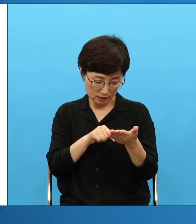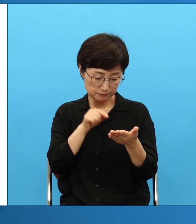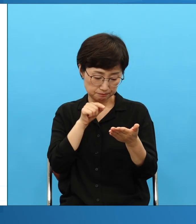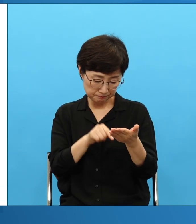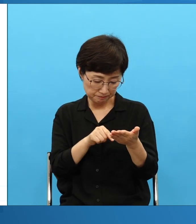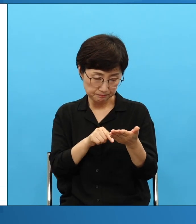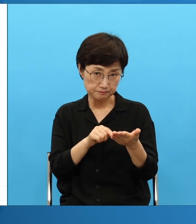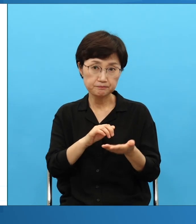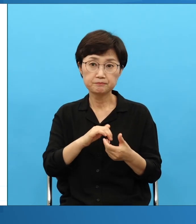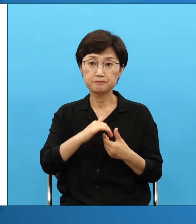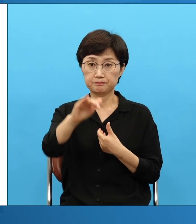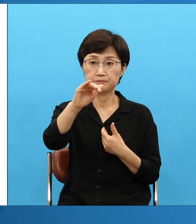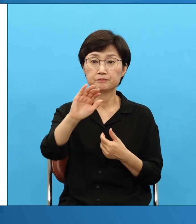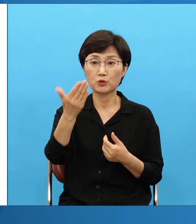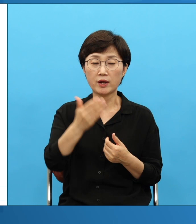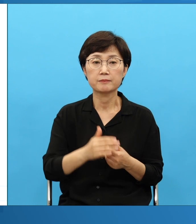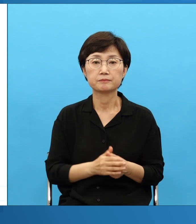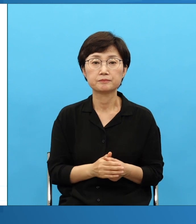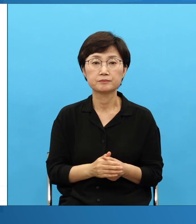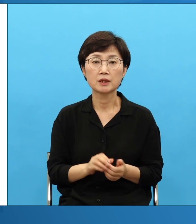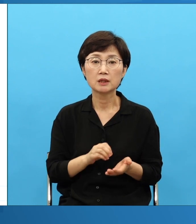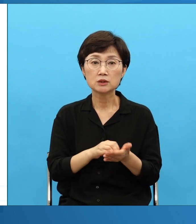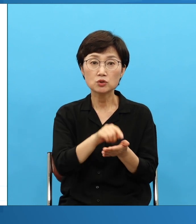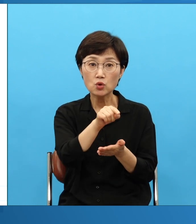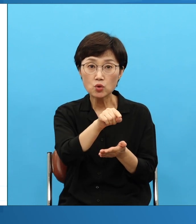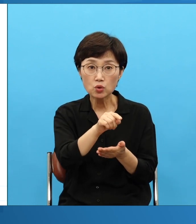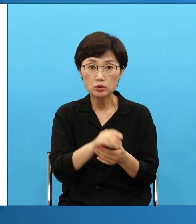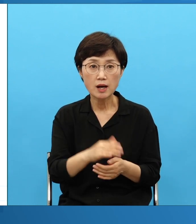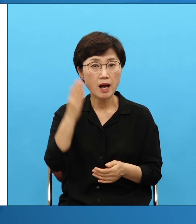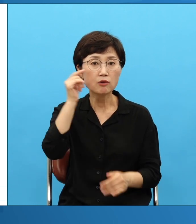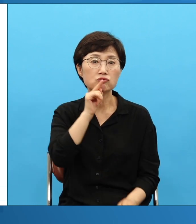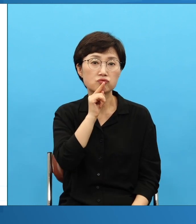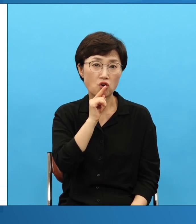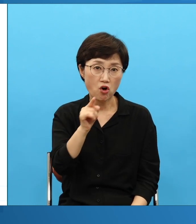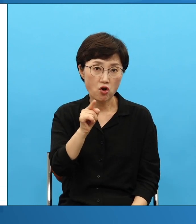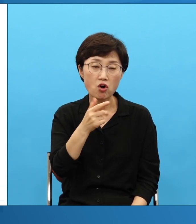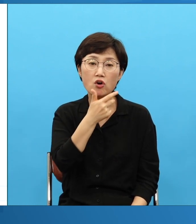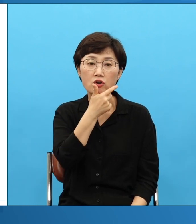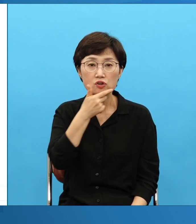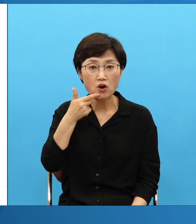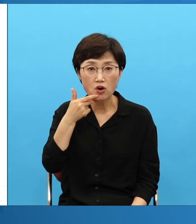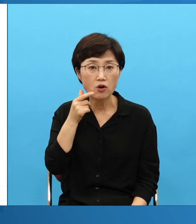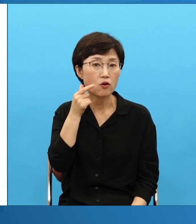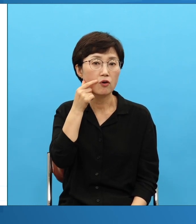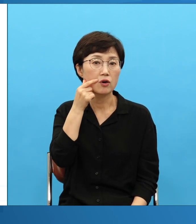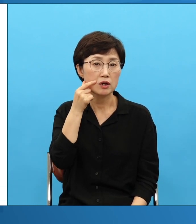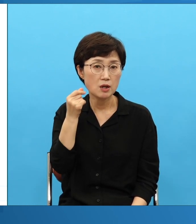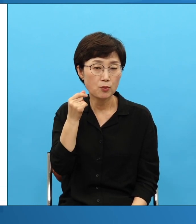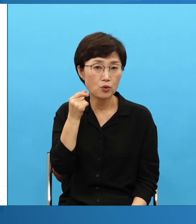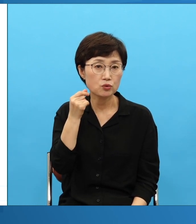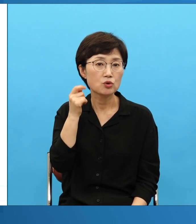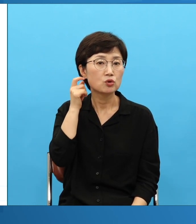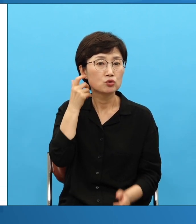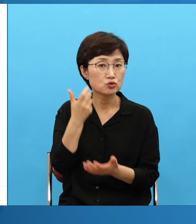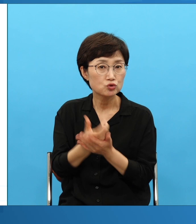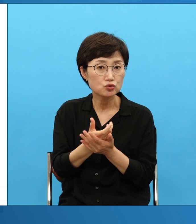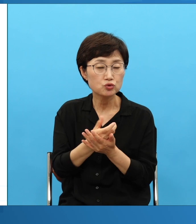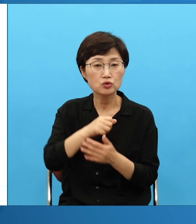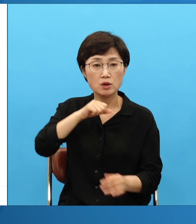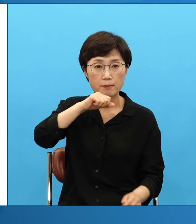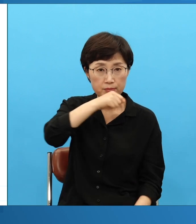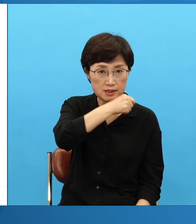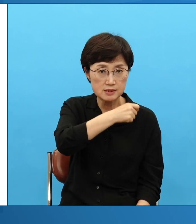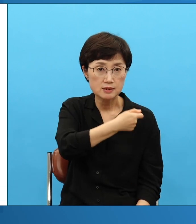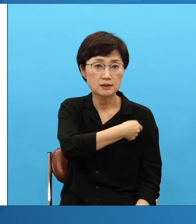버튼을 누르면 됩니다. 등록 페이지는 한국어를 포함해 영어, 일본어, 한어, 화어,